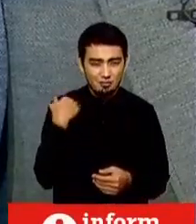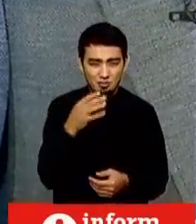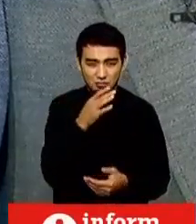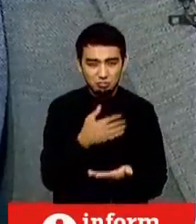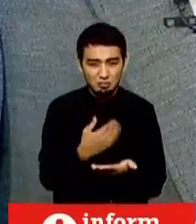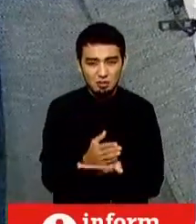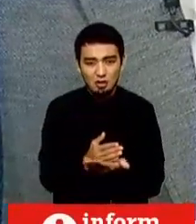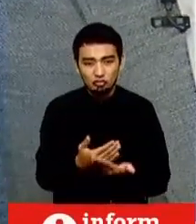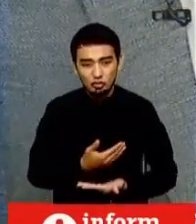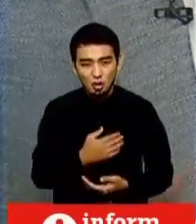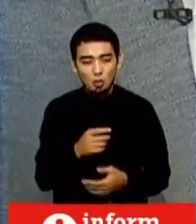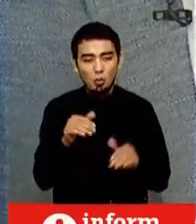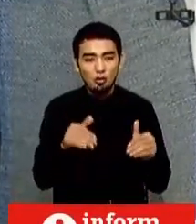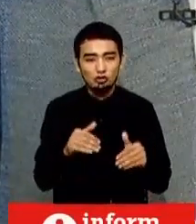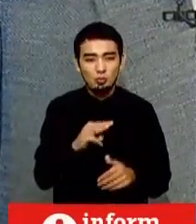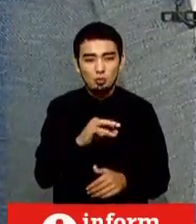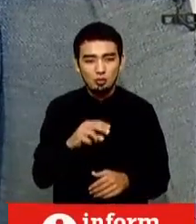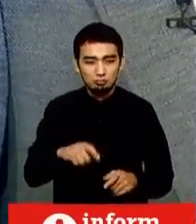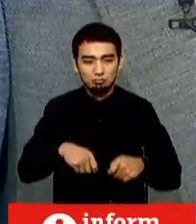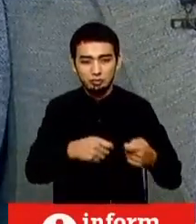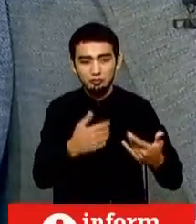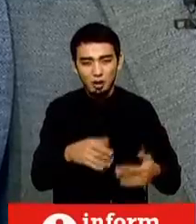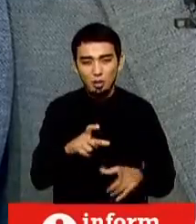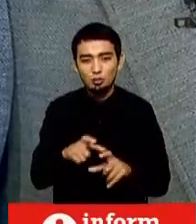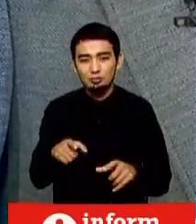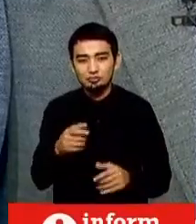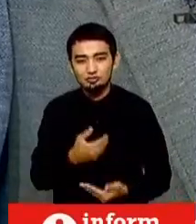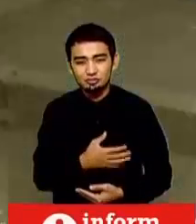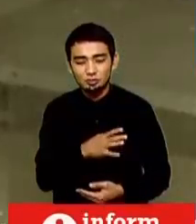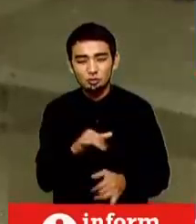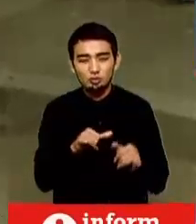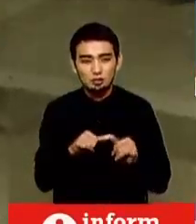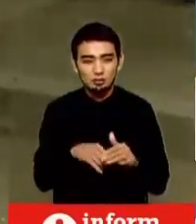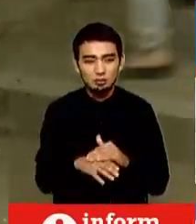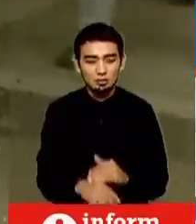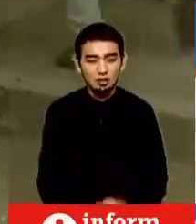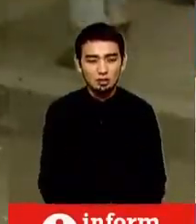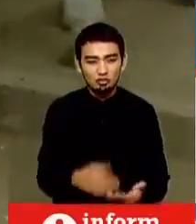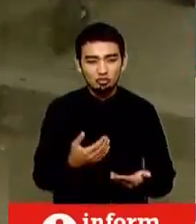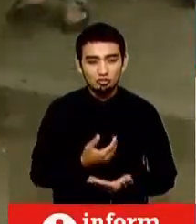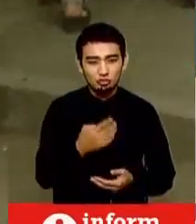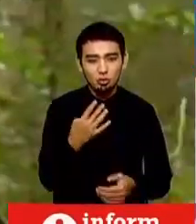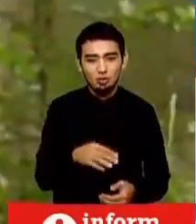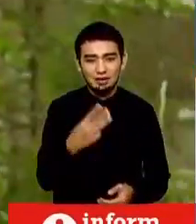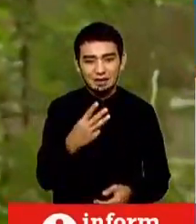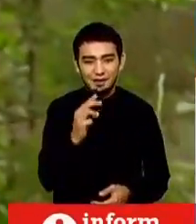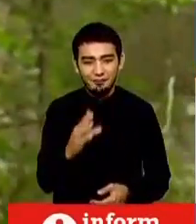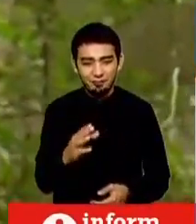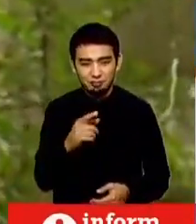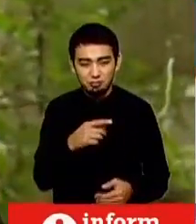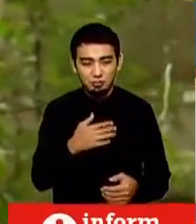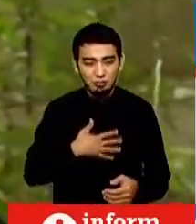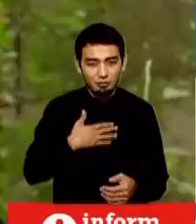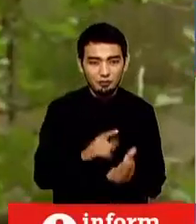к колледжу моды. Куда идти людям? Дамир Анитов продолжит тему. Жильцы 43 квартир в панике. Уже завтра они